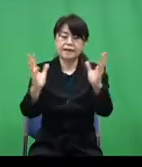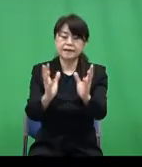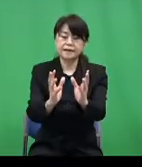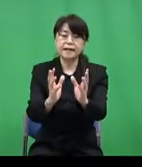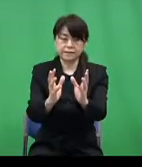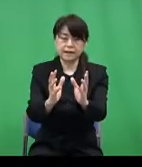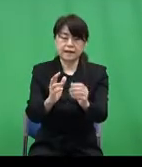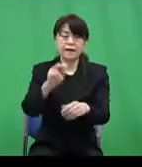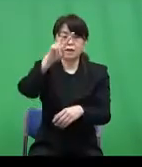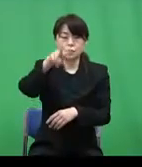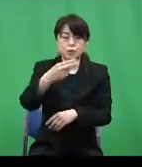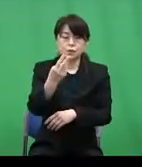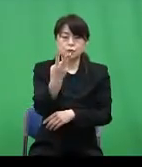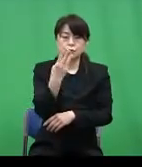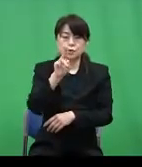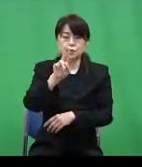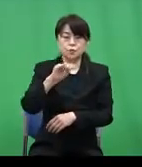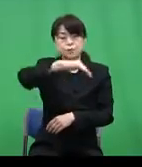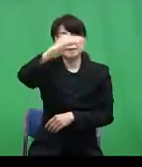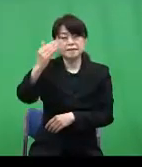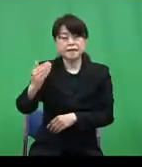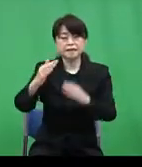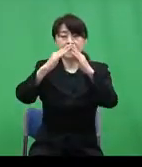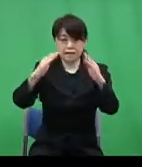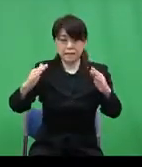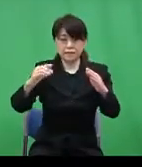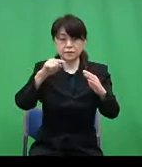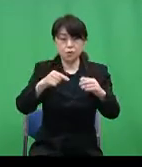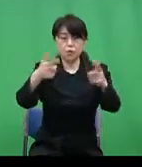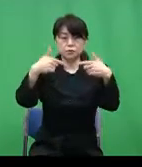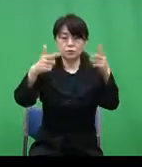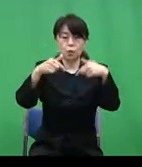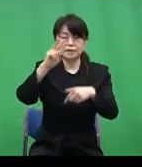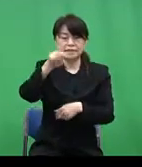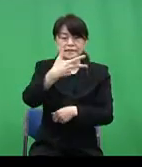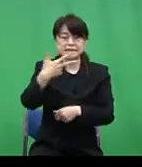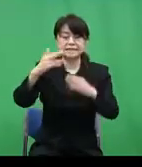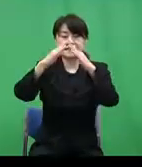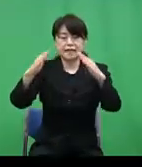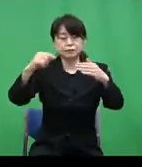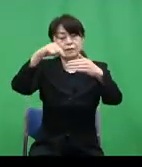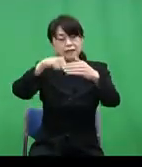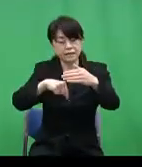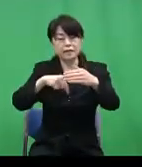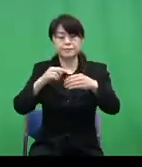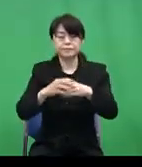まあ、参加された流産会の、まあ、12理事会で、